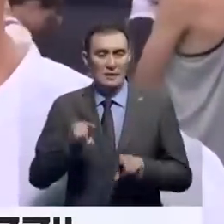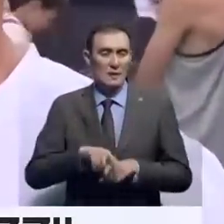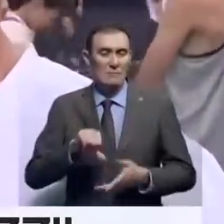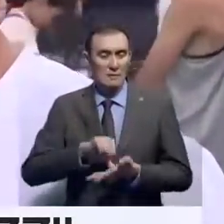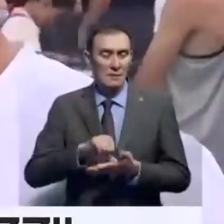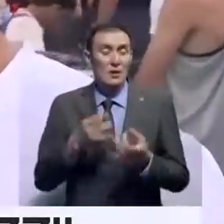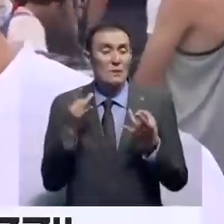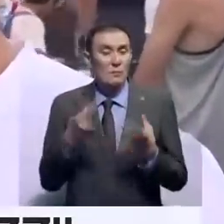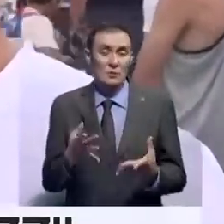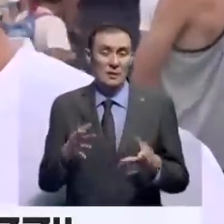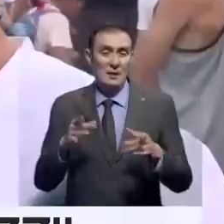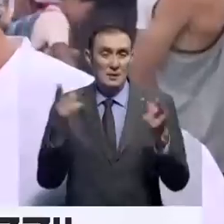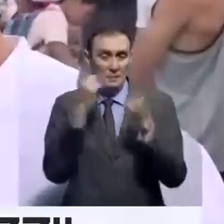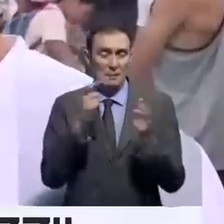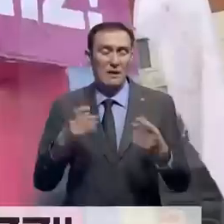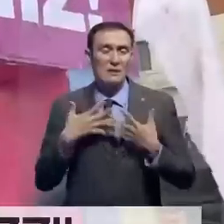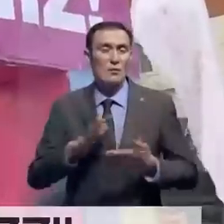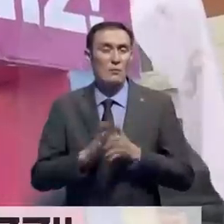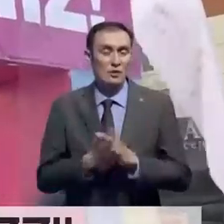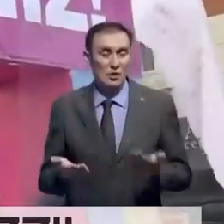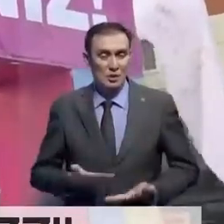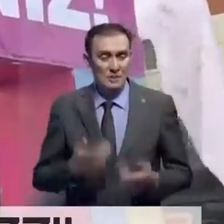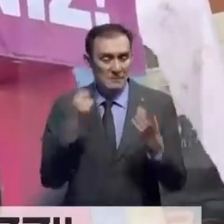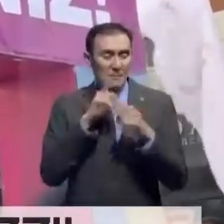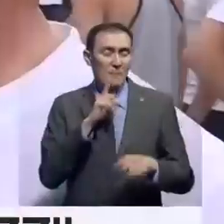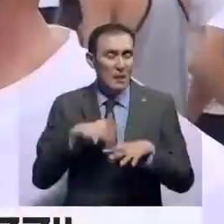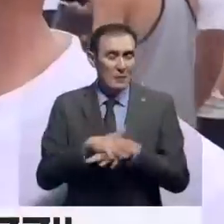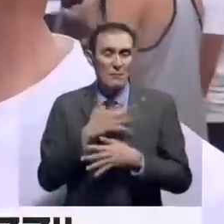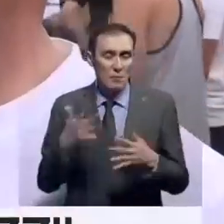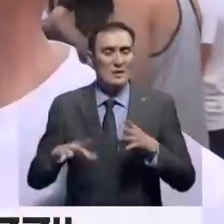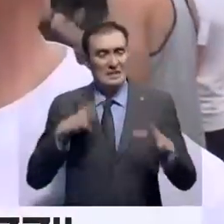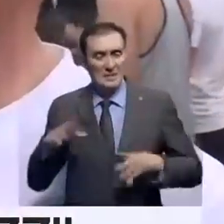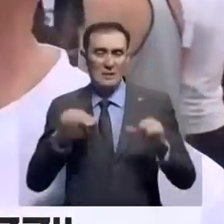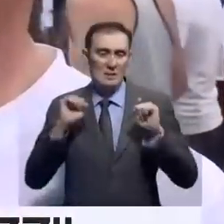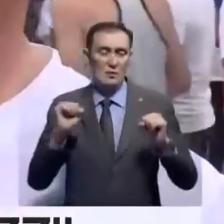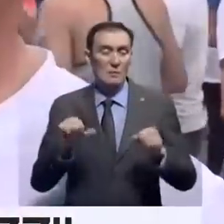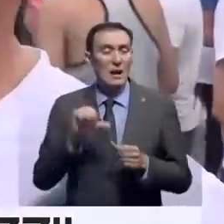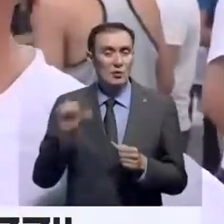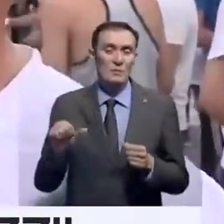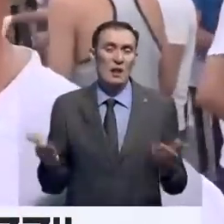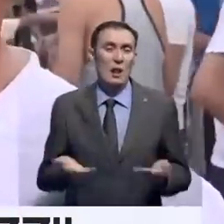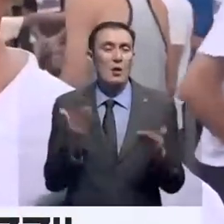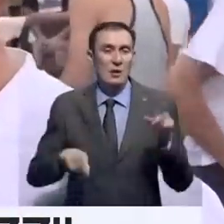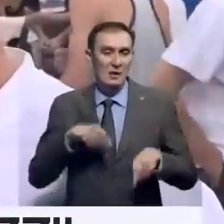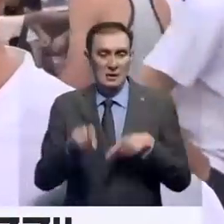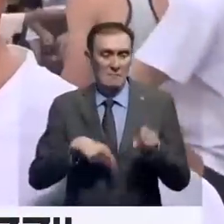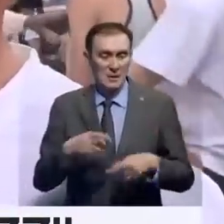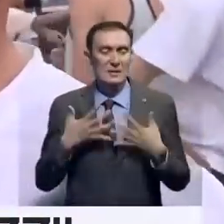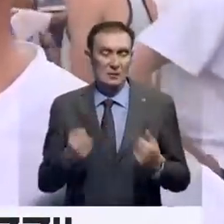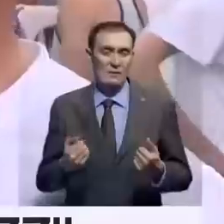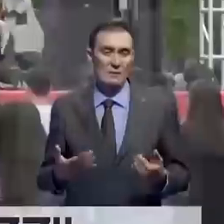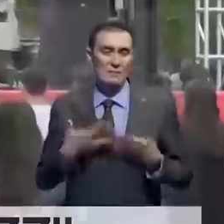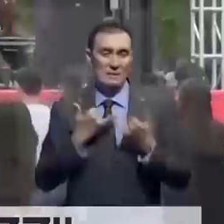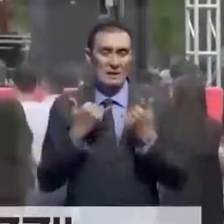марафонах ведь это не просто Пропаганда здорового образа жизни призывая молодежь чтобы они больше занимались спортом особенно легкой атлетикой бег полезен для